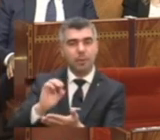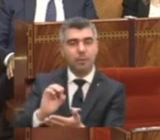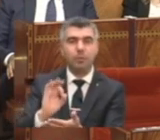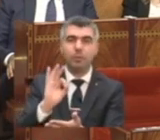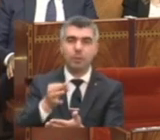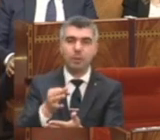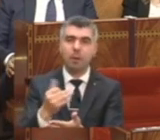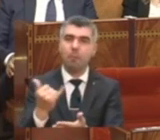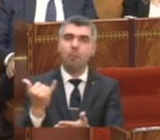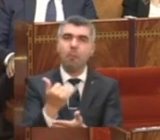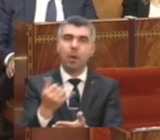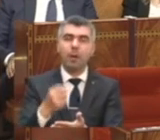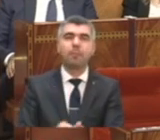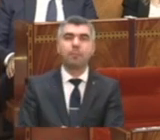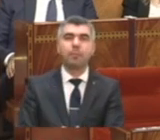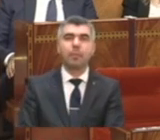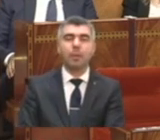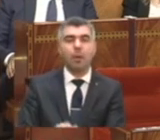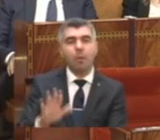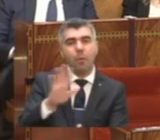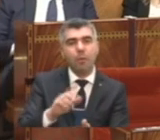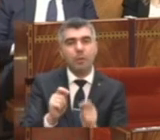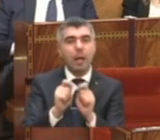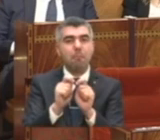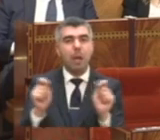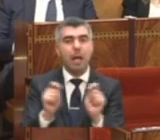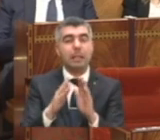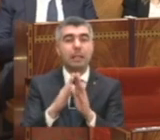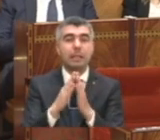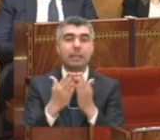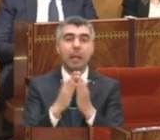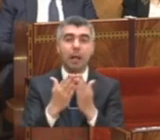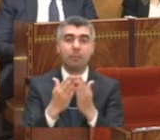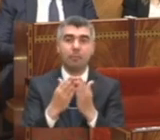أن الرباط تحتضن من المعرض الدولي للكتاب